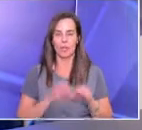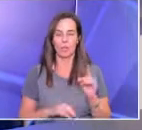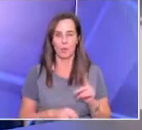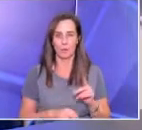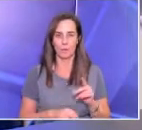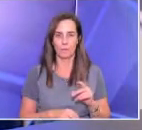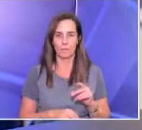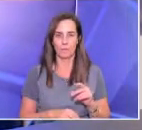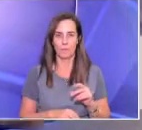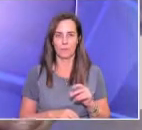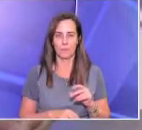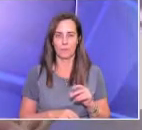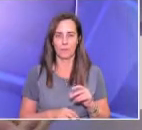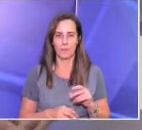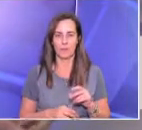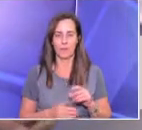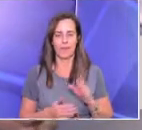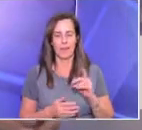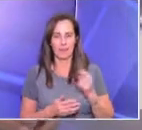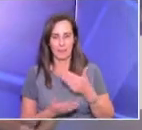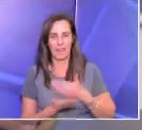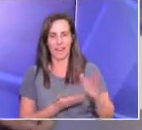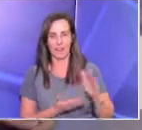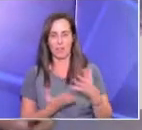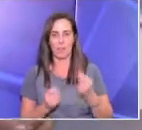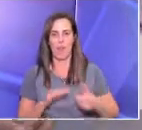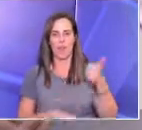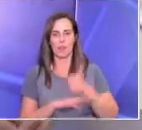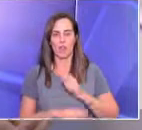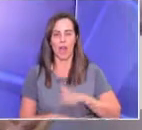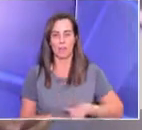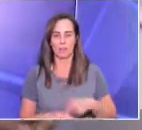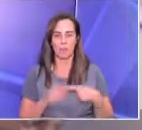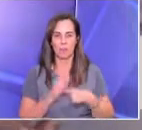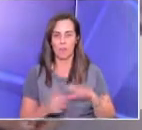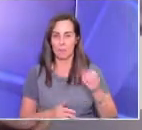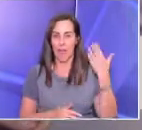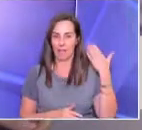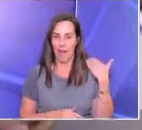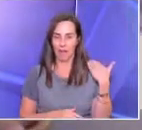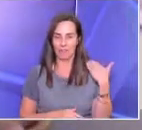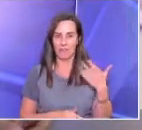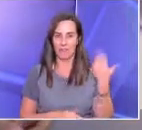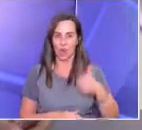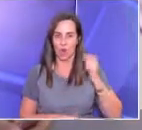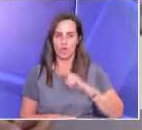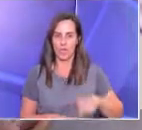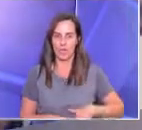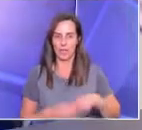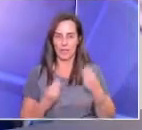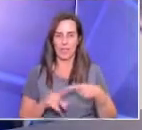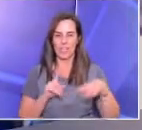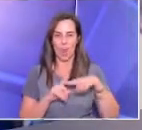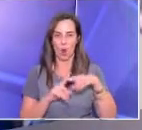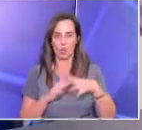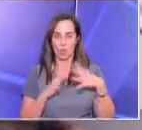של הדחה או חצי הדחה של הרבה ראשי ערים מכהנים. זאת אומרת, אם בעבר היית ראש עיר מכהן, זה נתן לך